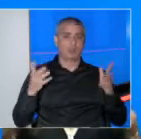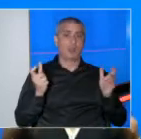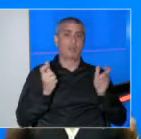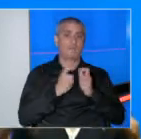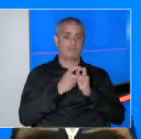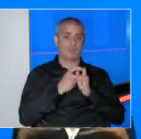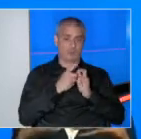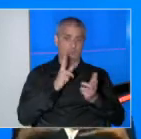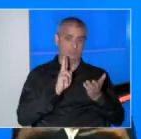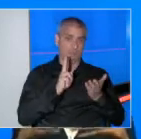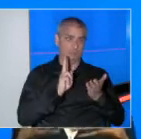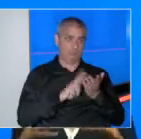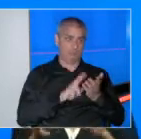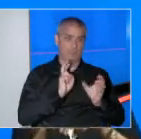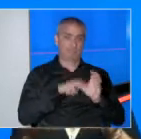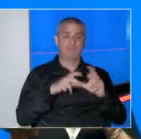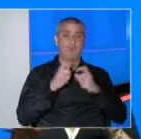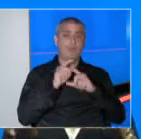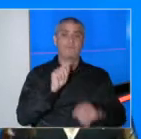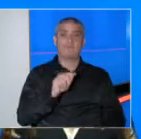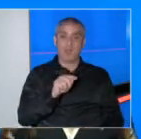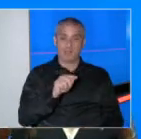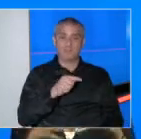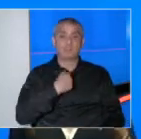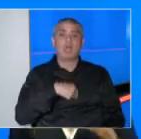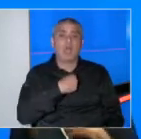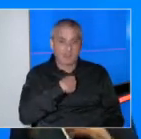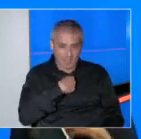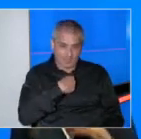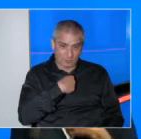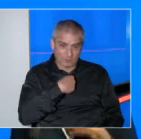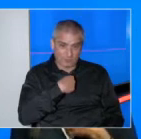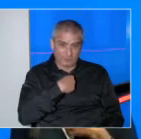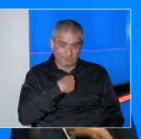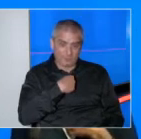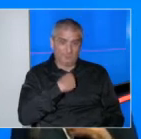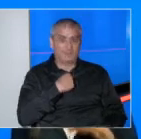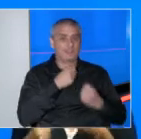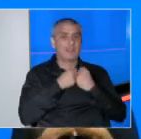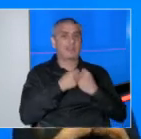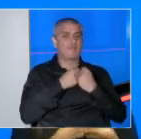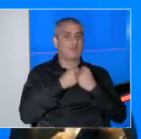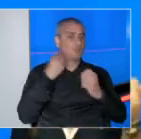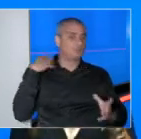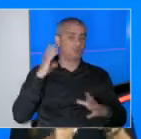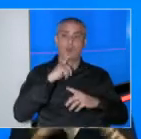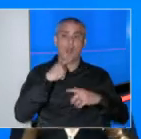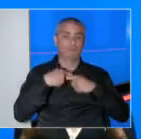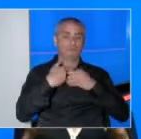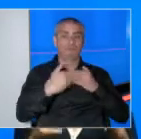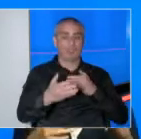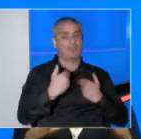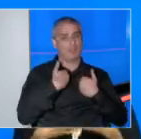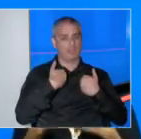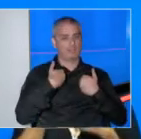מהמפלגות שבסופו של דבר הצטרפו למפלגה הזאת. אנחנו אלה שנאבקנו לאורך כל השנה הזאת. אני